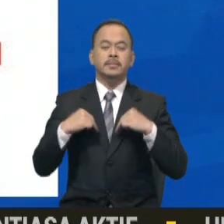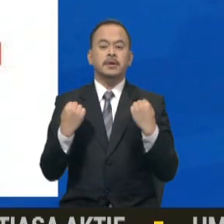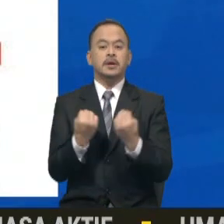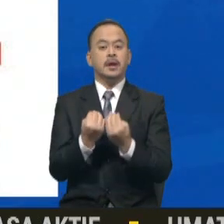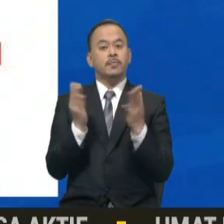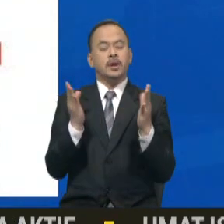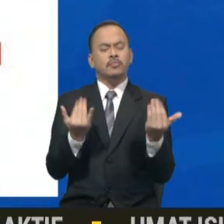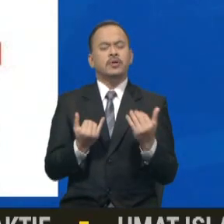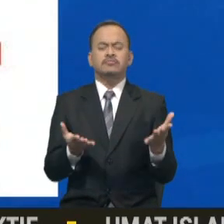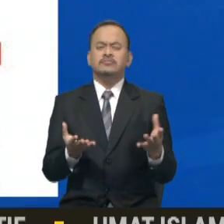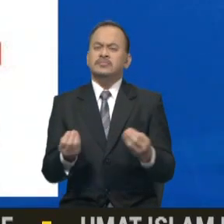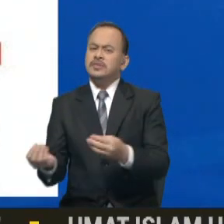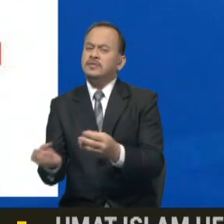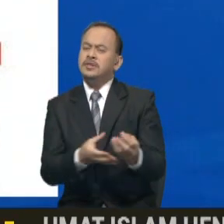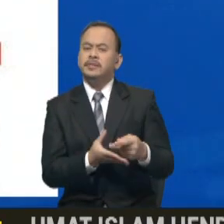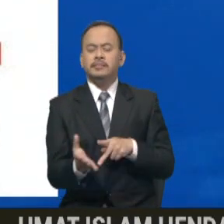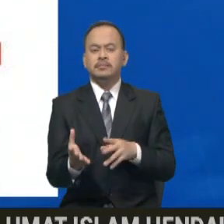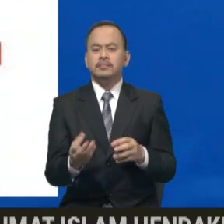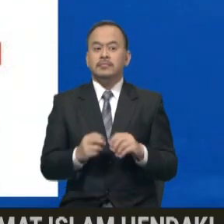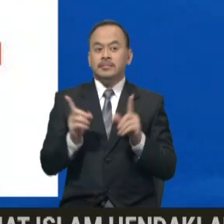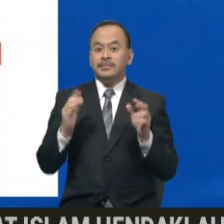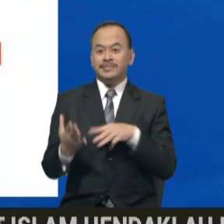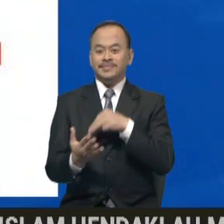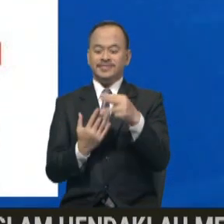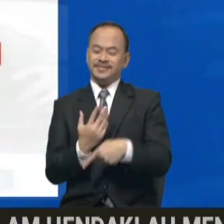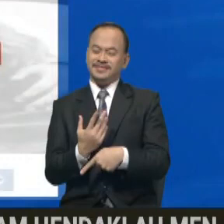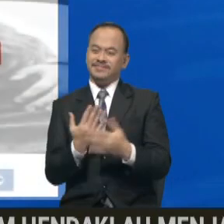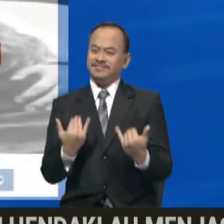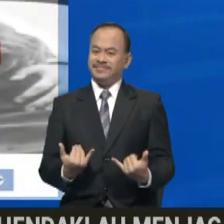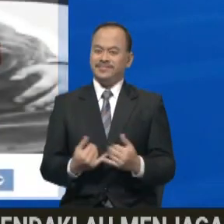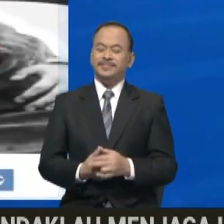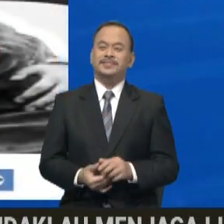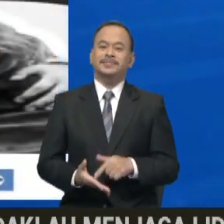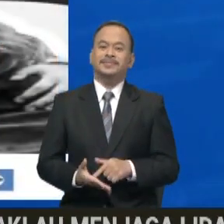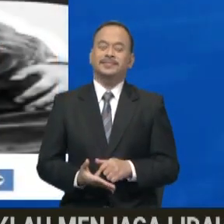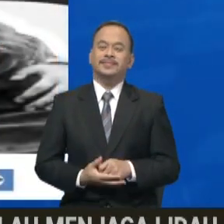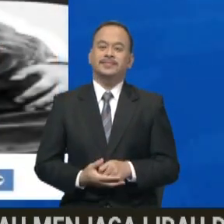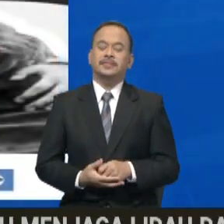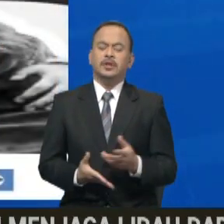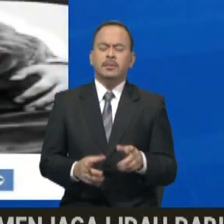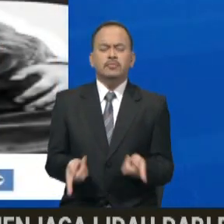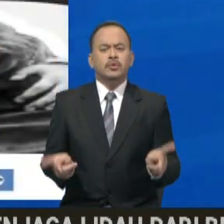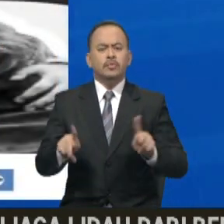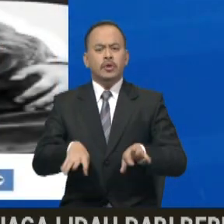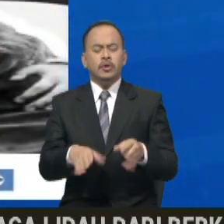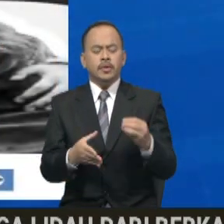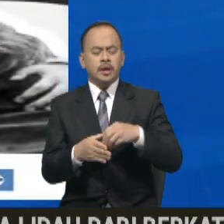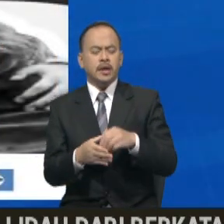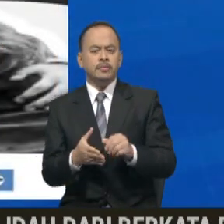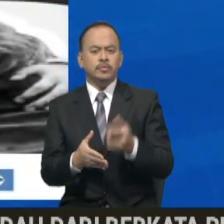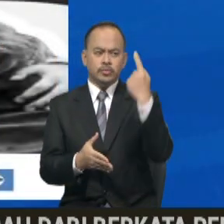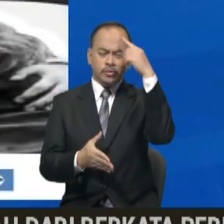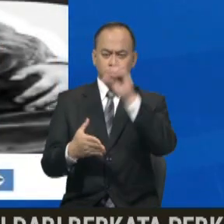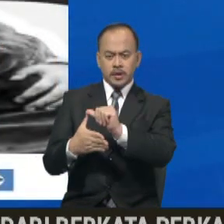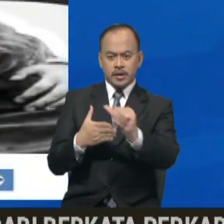boleh ramai-ramai memeriahkan program ini dan juga untuk menjadikan peluang supaya orang ramai ini boleh menanam saham di